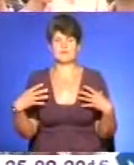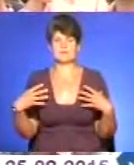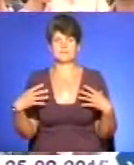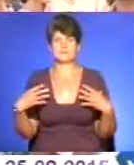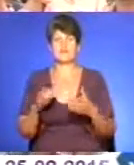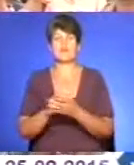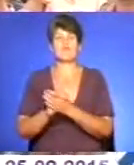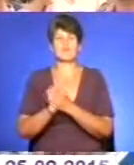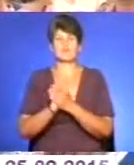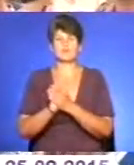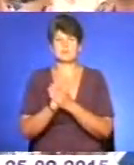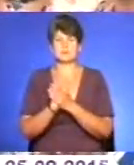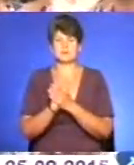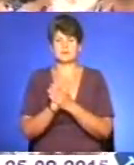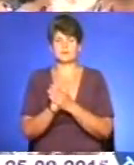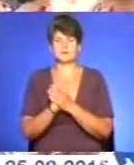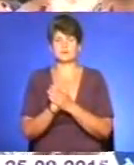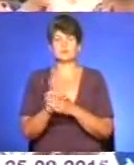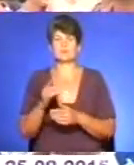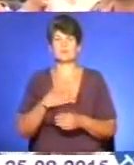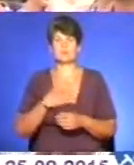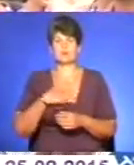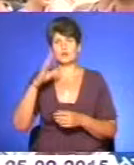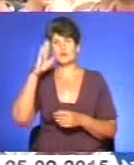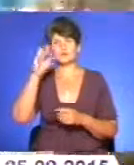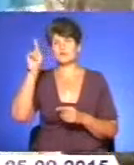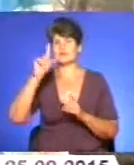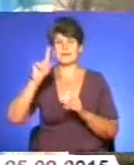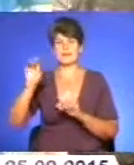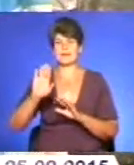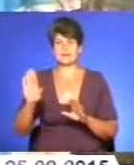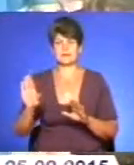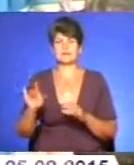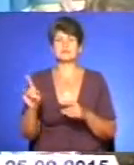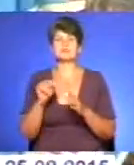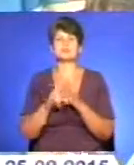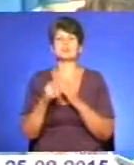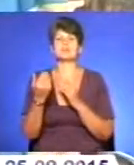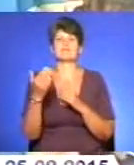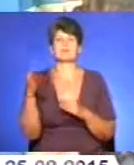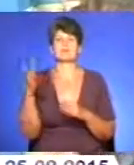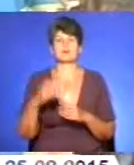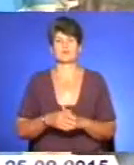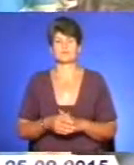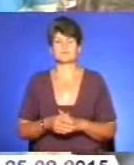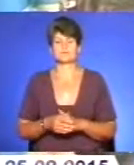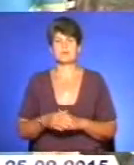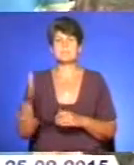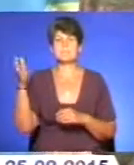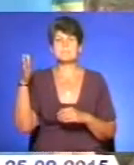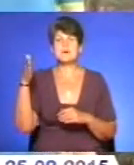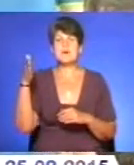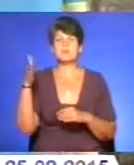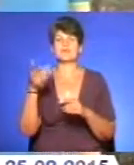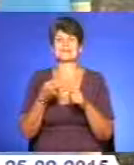в мирній установці. Що мої хлопці більше туди не їхали. Для вас прапор – це? Це символ